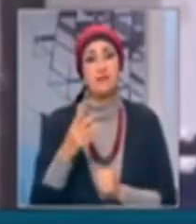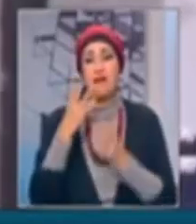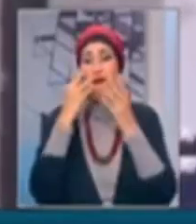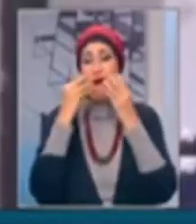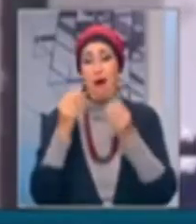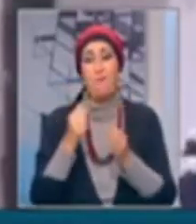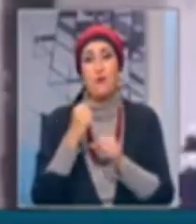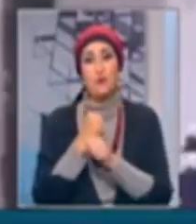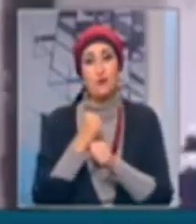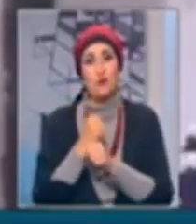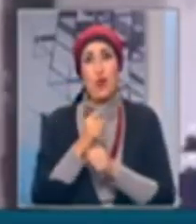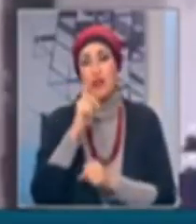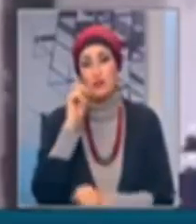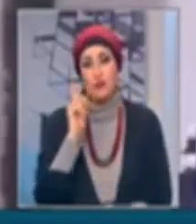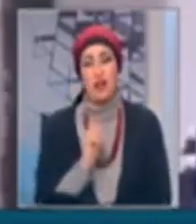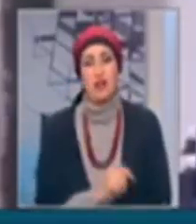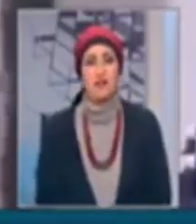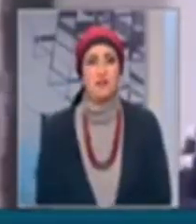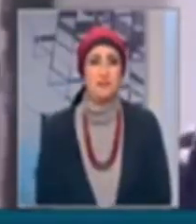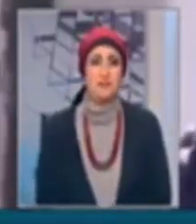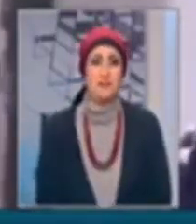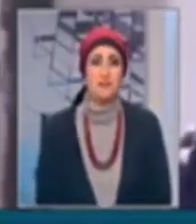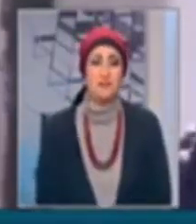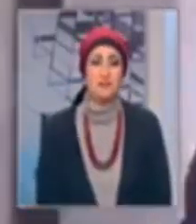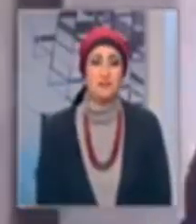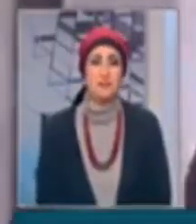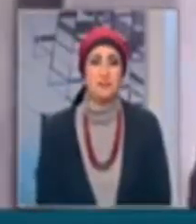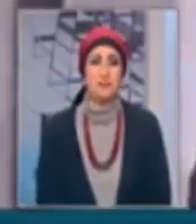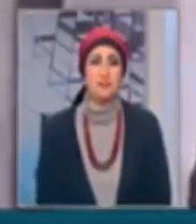عمل ورخاء زي ما قال في الخطبه